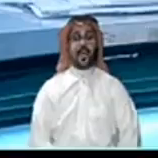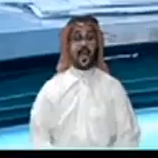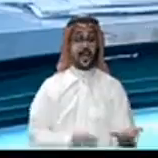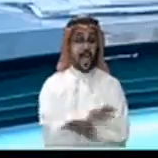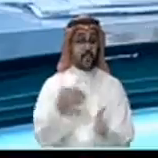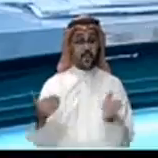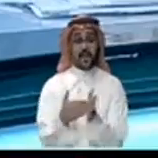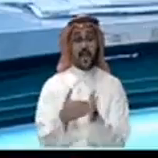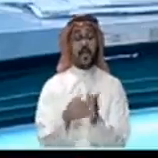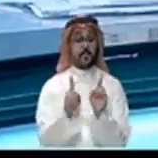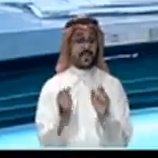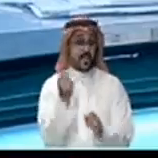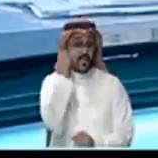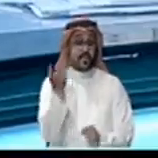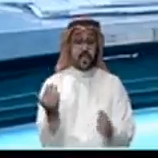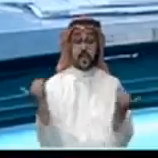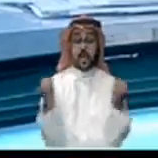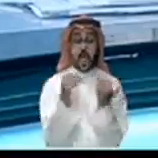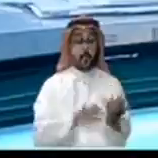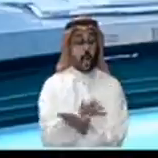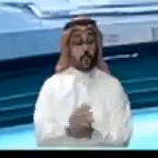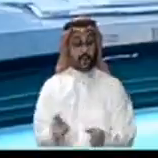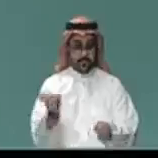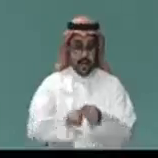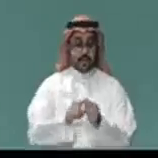النشرة انتهت، وهذا تذكيرنا بأبرز عناوينها.